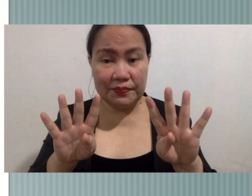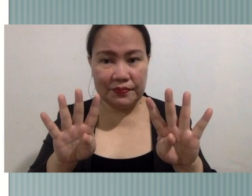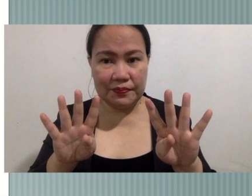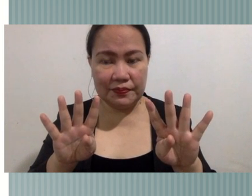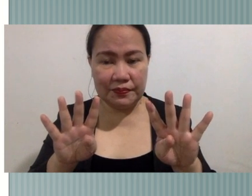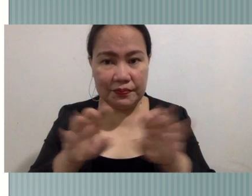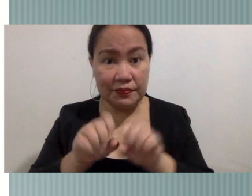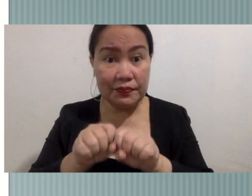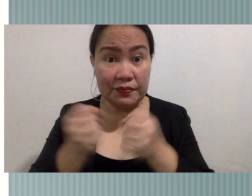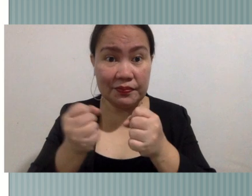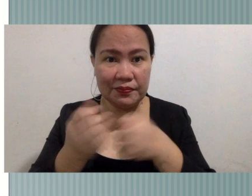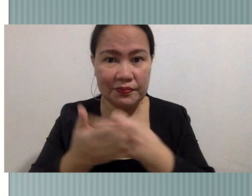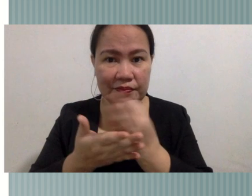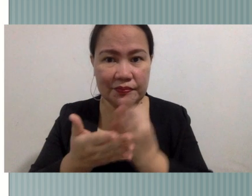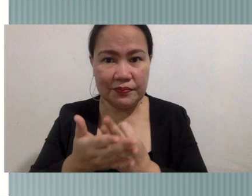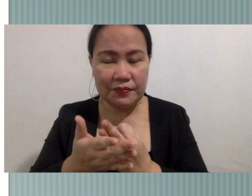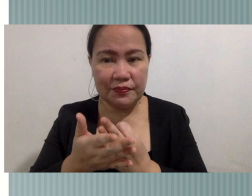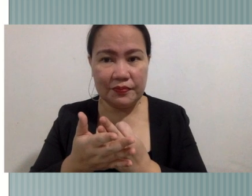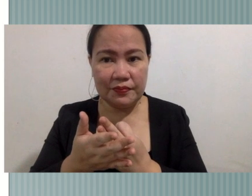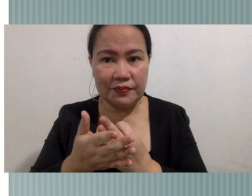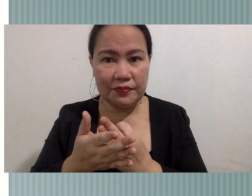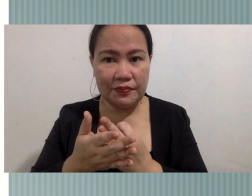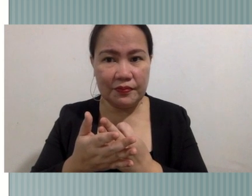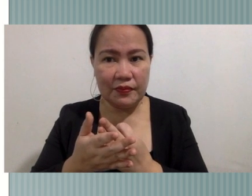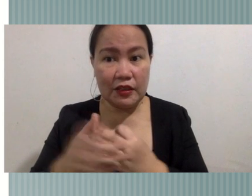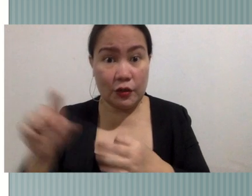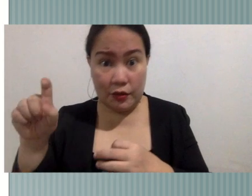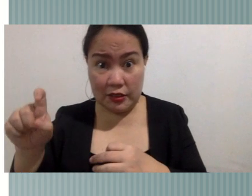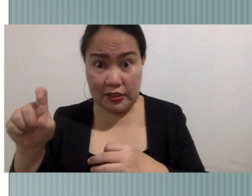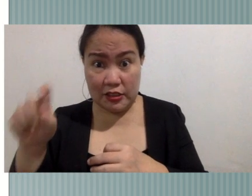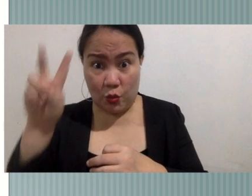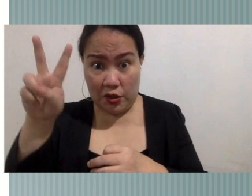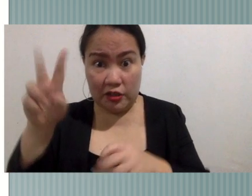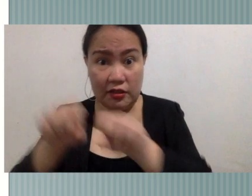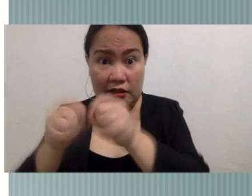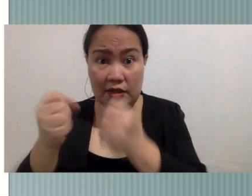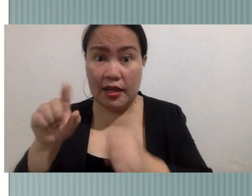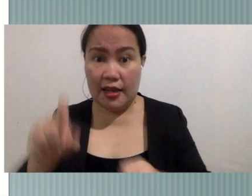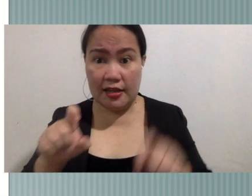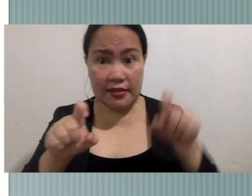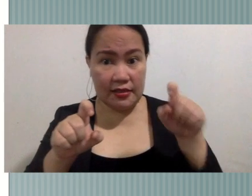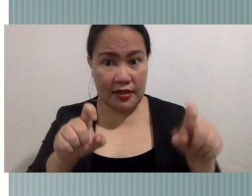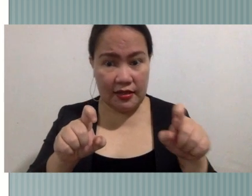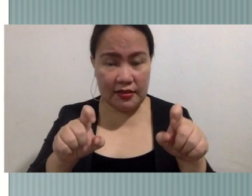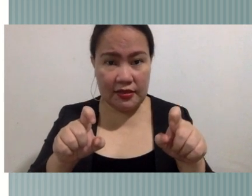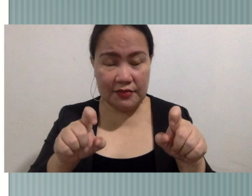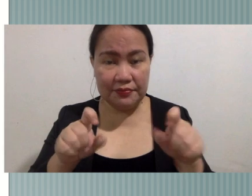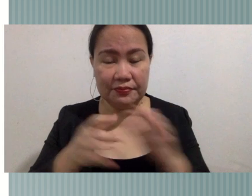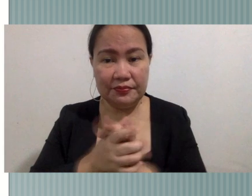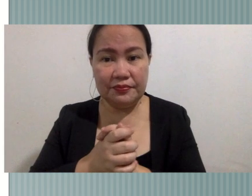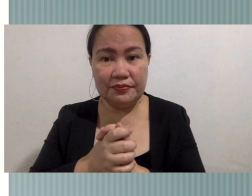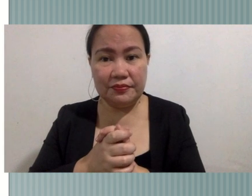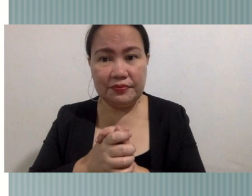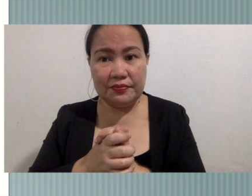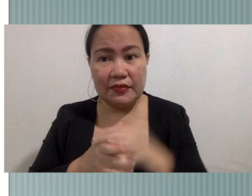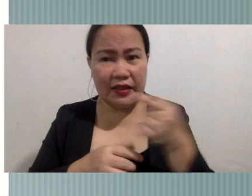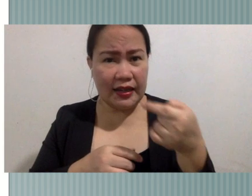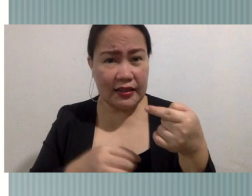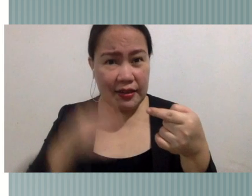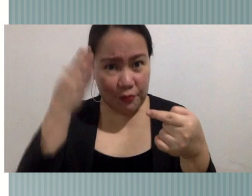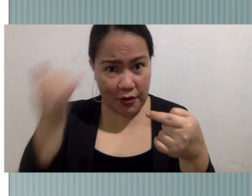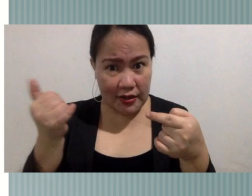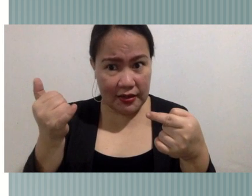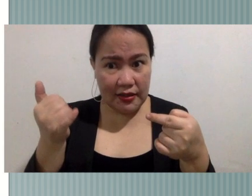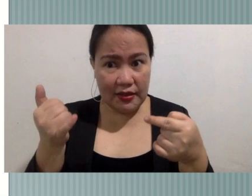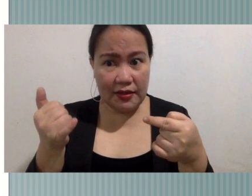16 is 4. So, pag kinuha natin yung square of binomials, magiging x. Bakit negative